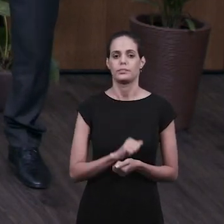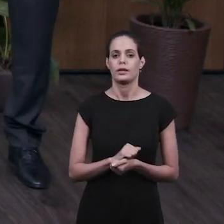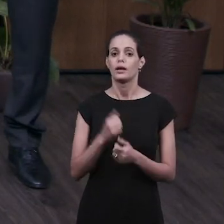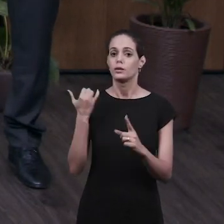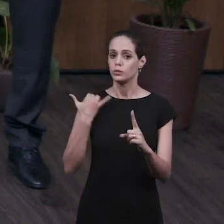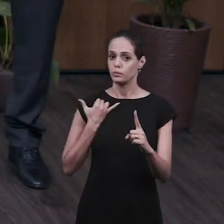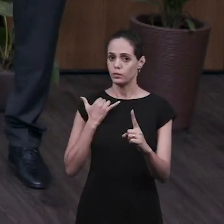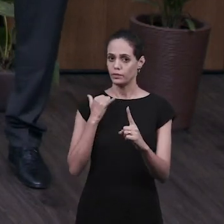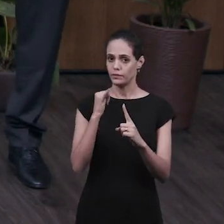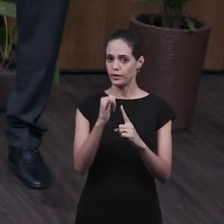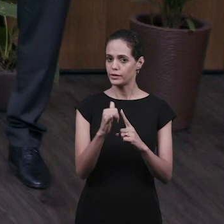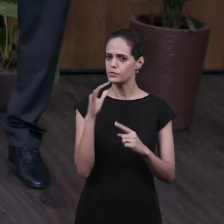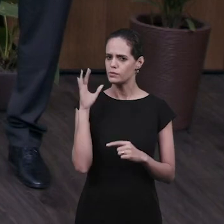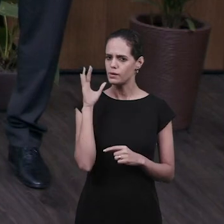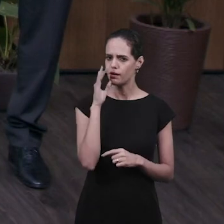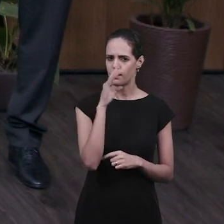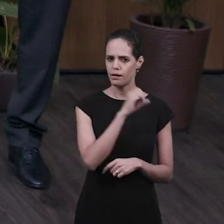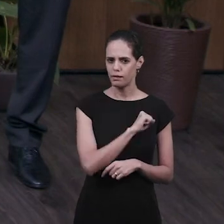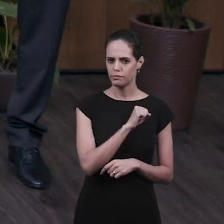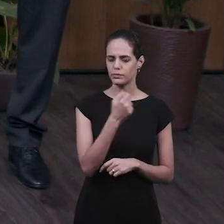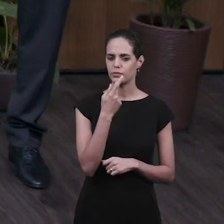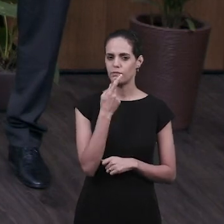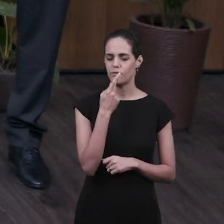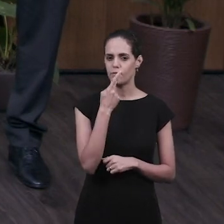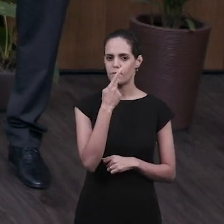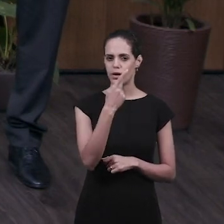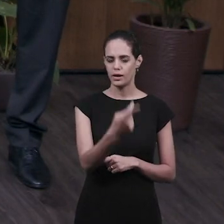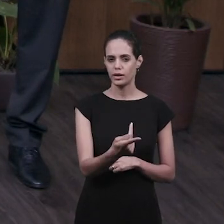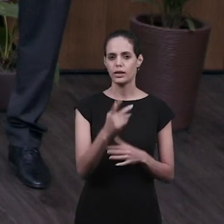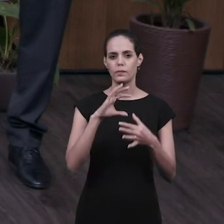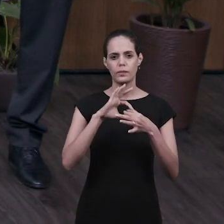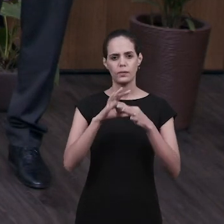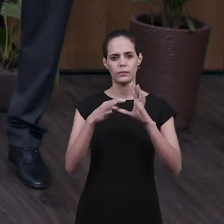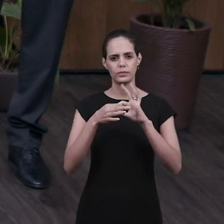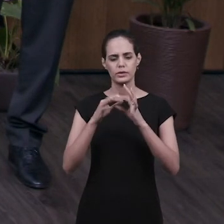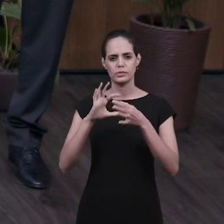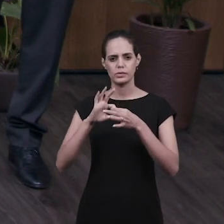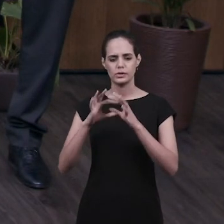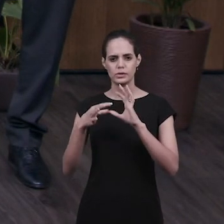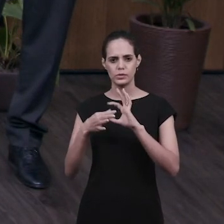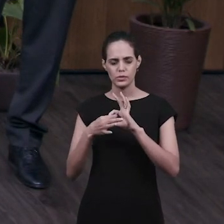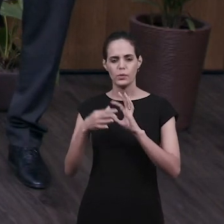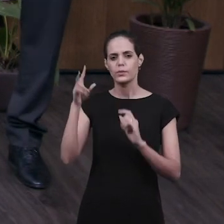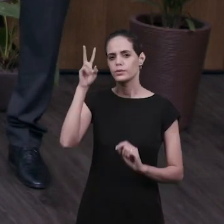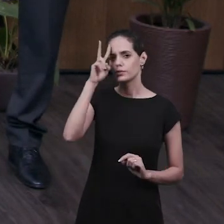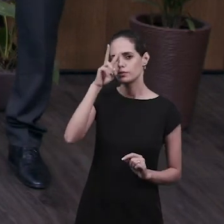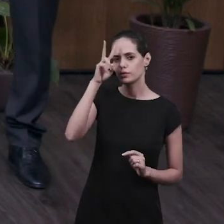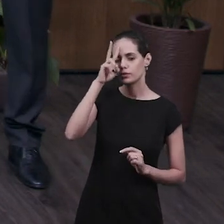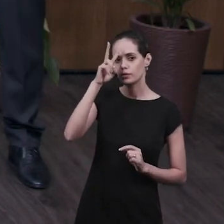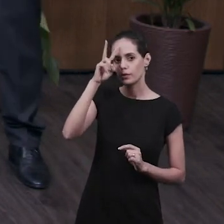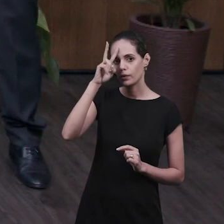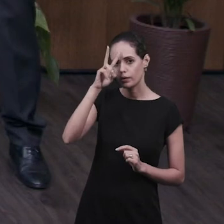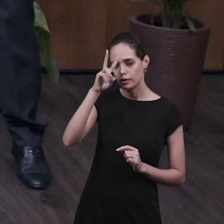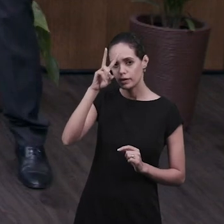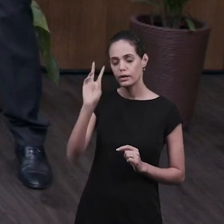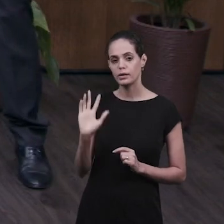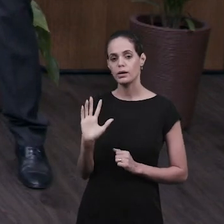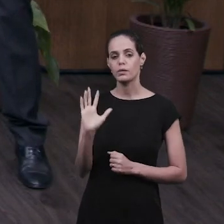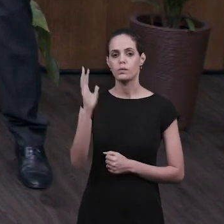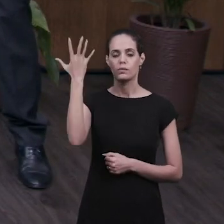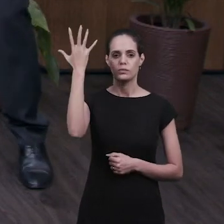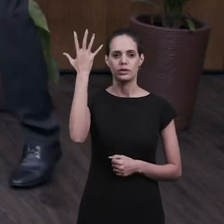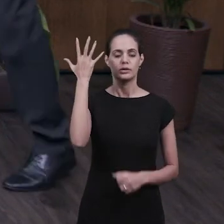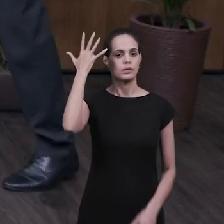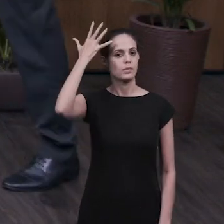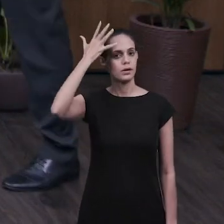prophétique, nous allons apporter ici rapidement une contextualisation historique où